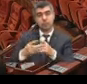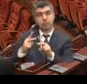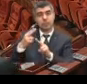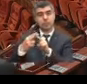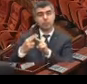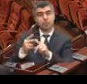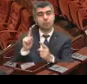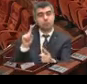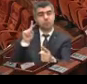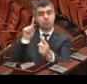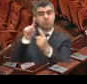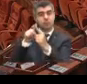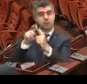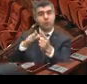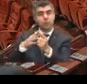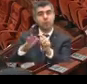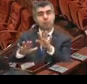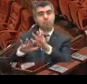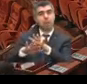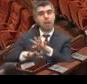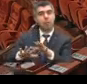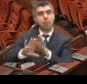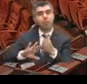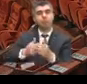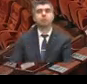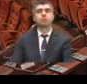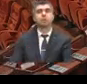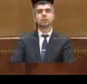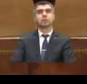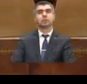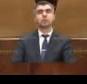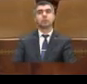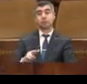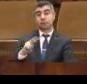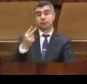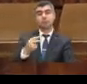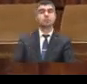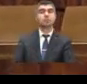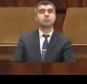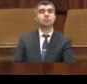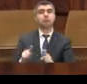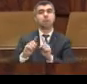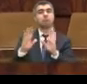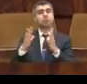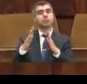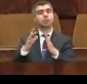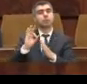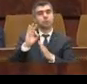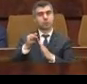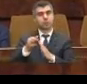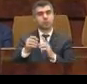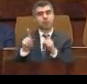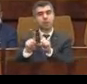لاستهداف وضمان التقائية البرامج الاجتماعية للدولة. ثانياً التنويه بالنتائج المحققة في القطاع